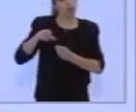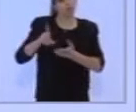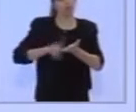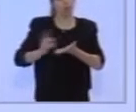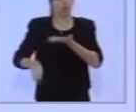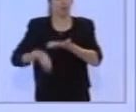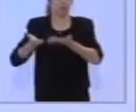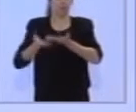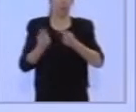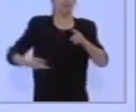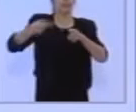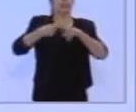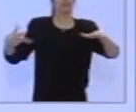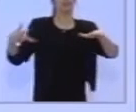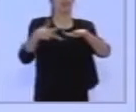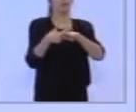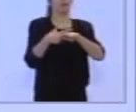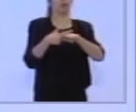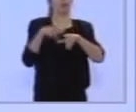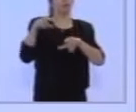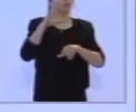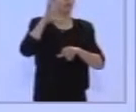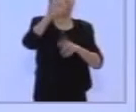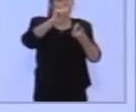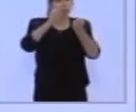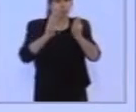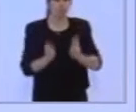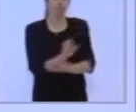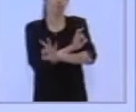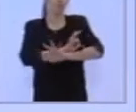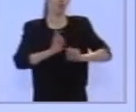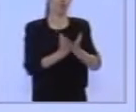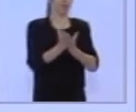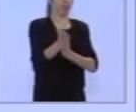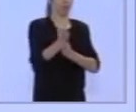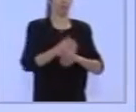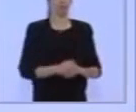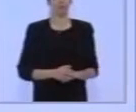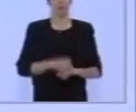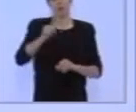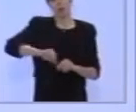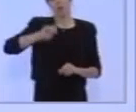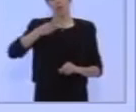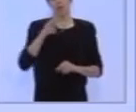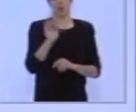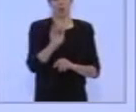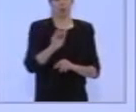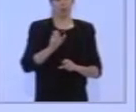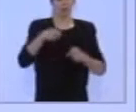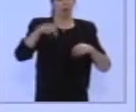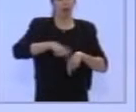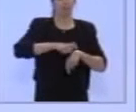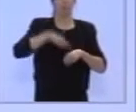συστήματος. Τώρα έρχομαι στο δεύτερο ερώτημα. Ποιον εκπροσωπούμε σήμερα? Εκπροσωπούμε τη